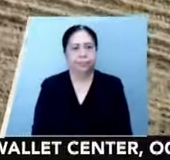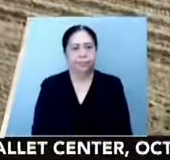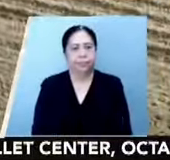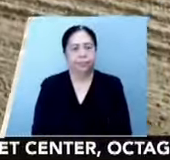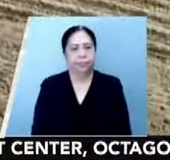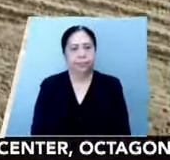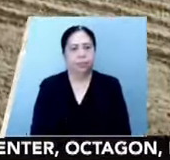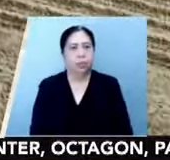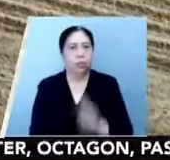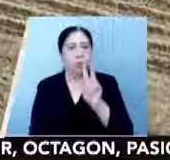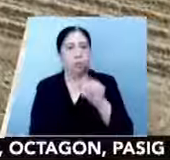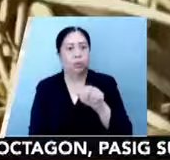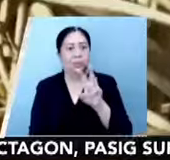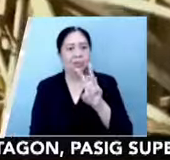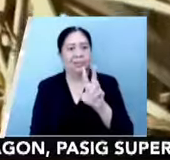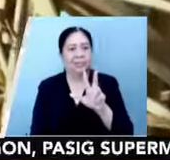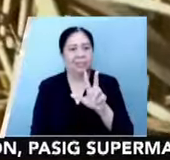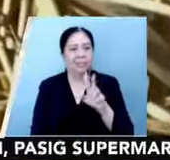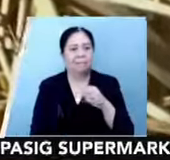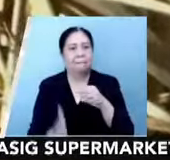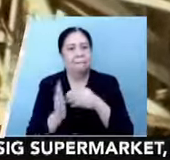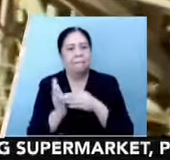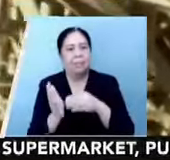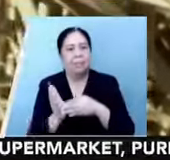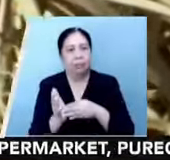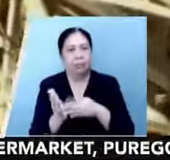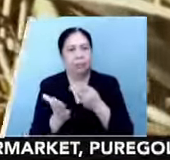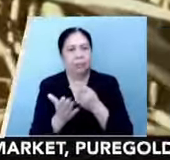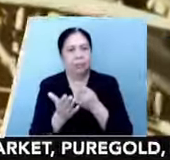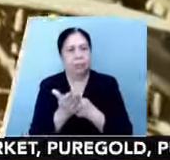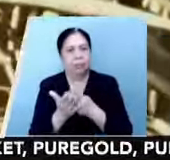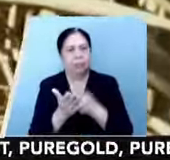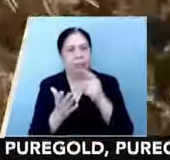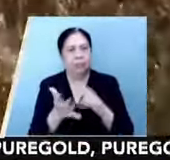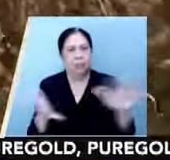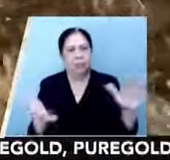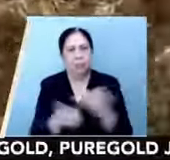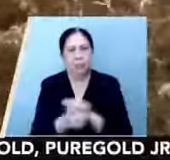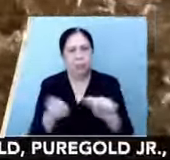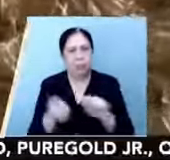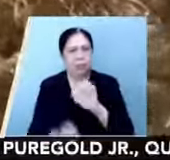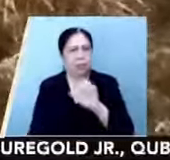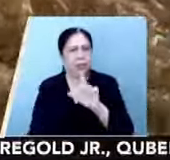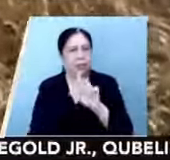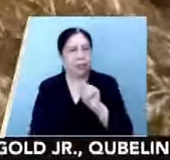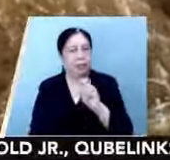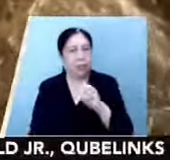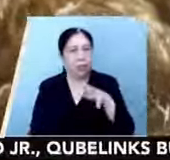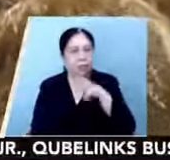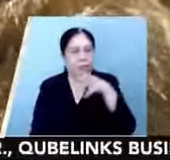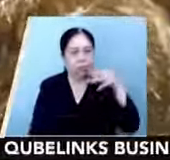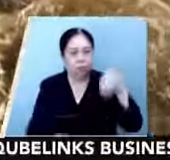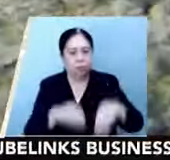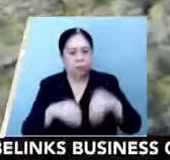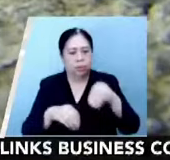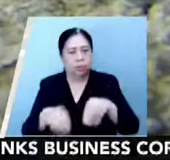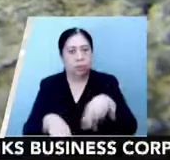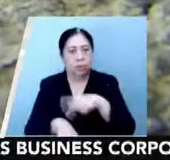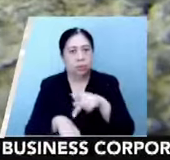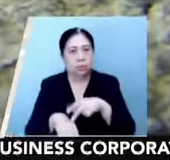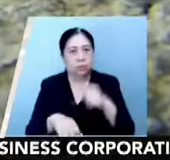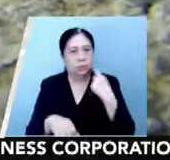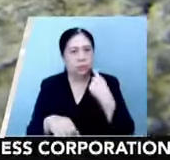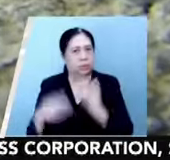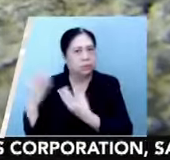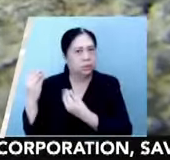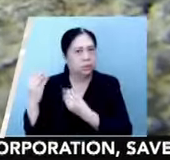2.63 billion pesos. Ganyan na kalaki ang pinsala ng El Nino sa agrikultura ng bansa. Base sa pinakahuling datos